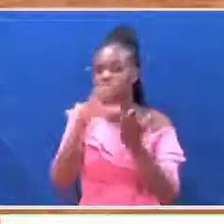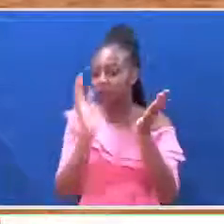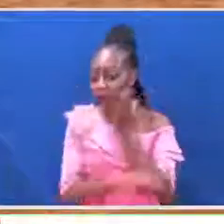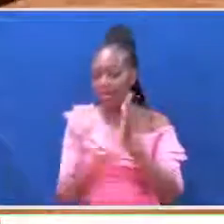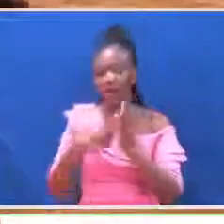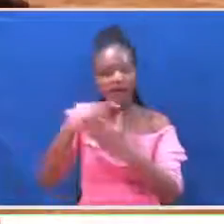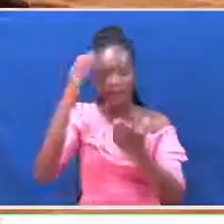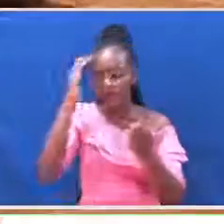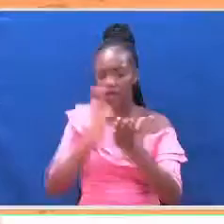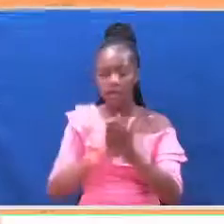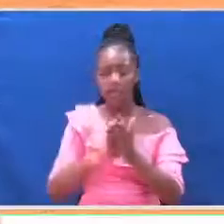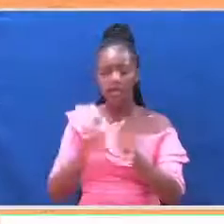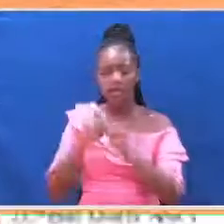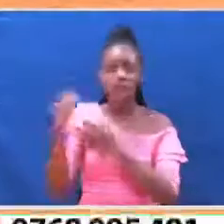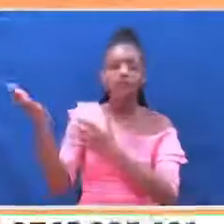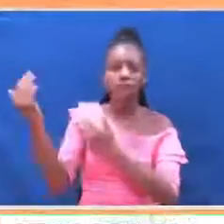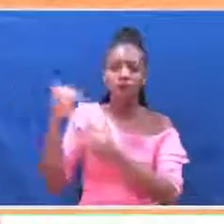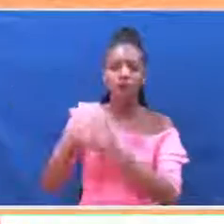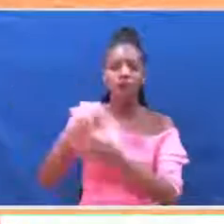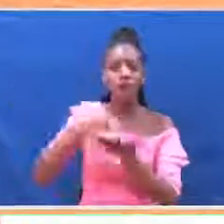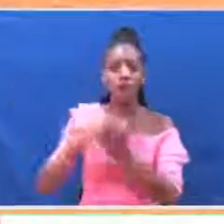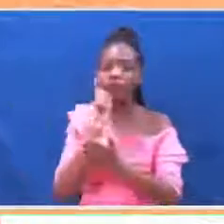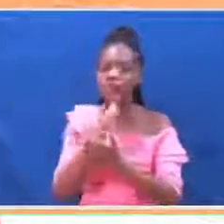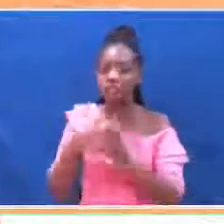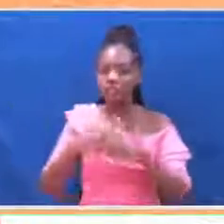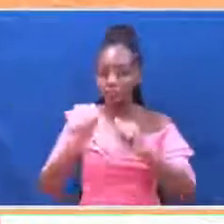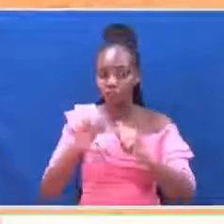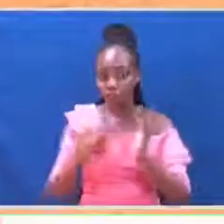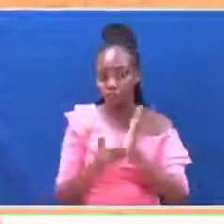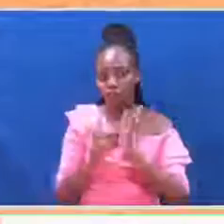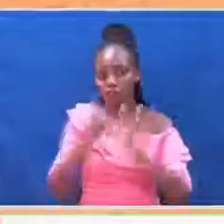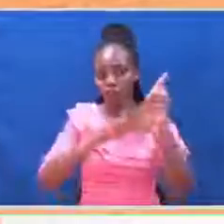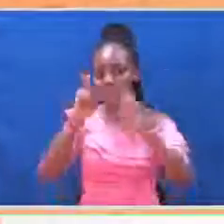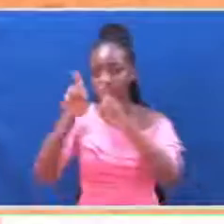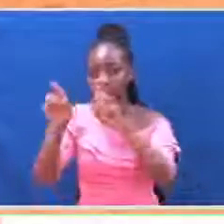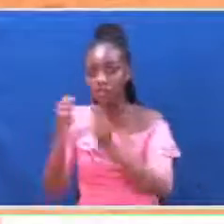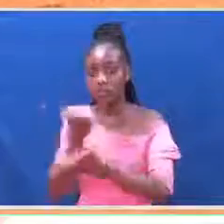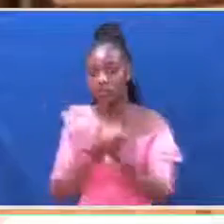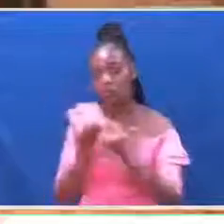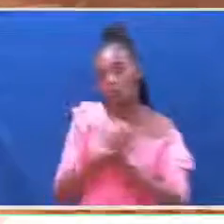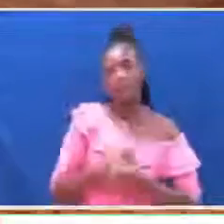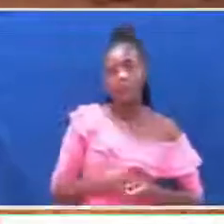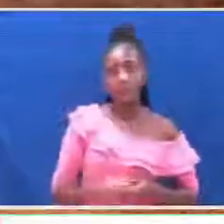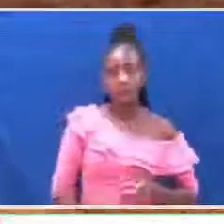Wana Imani kuwa baada ya mradi huo kukamilika maendeleo ya uchukuzi Na uchumi y